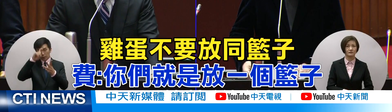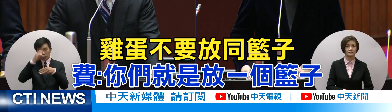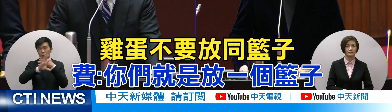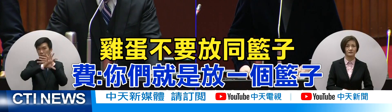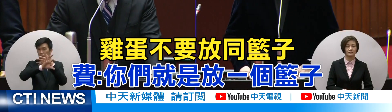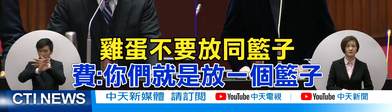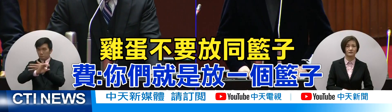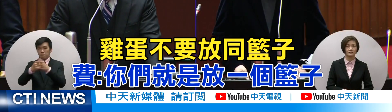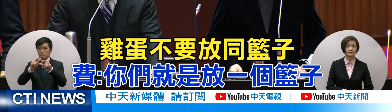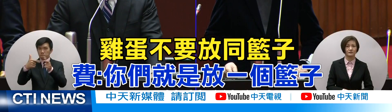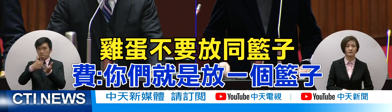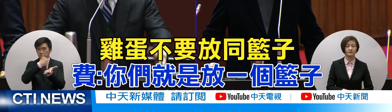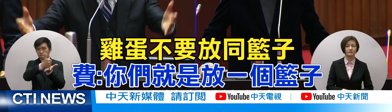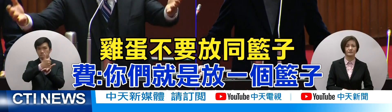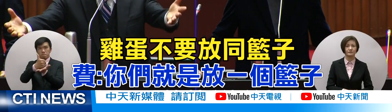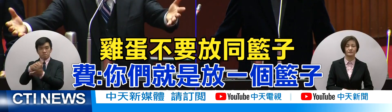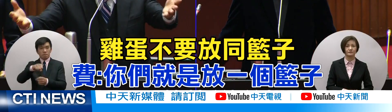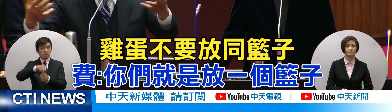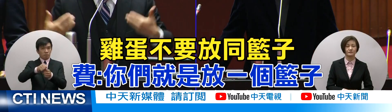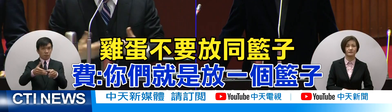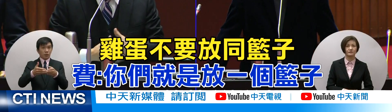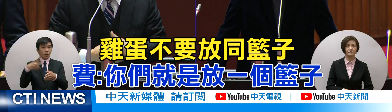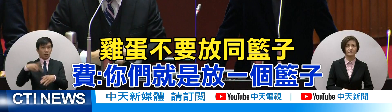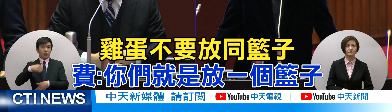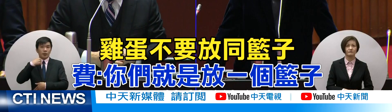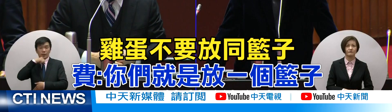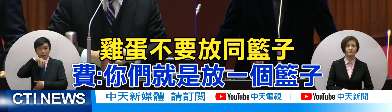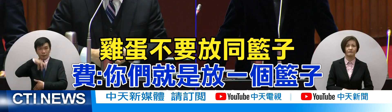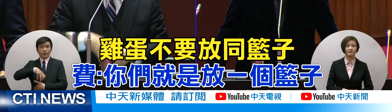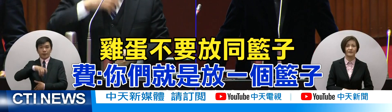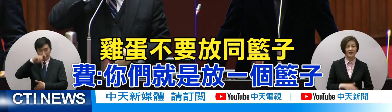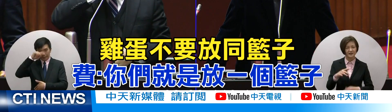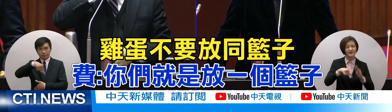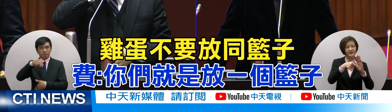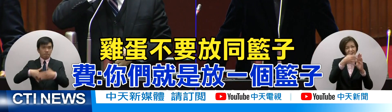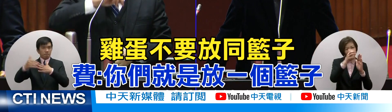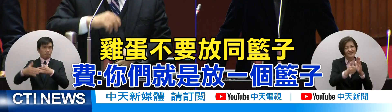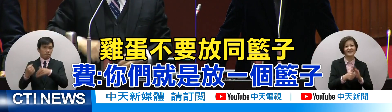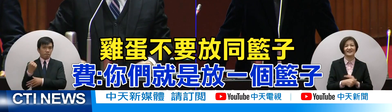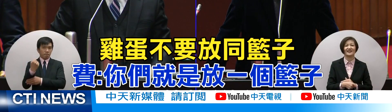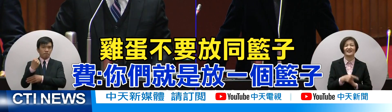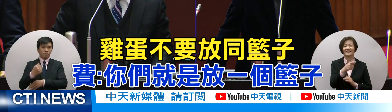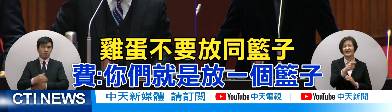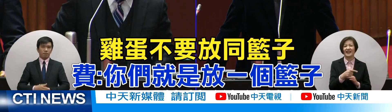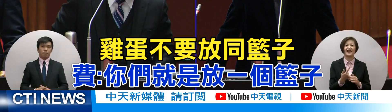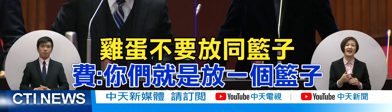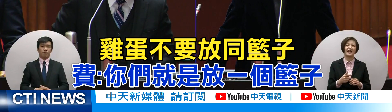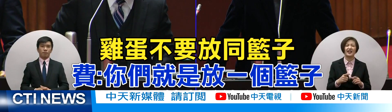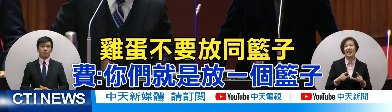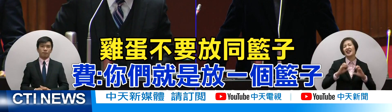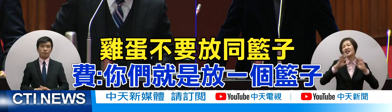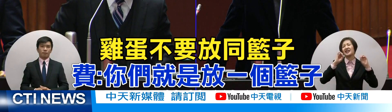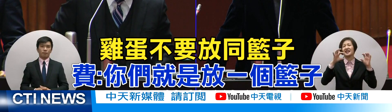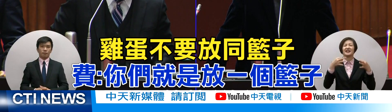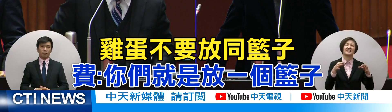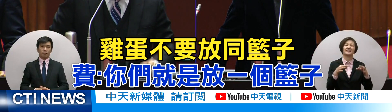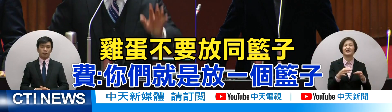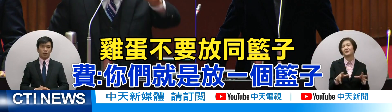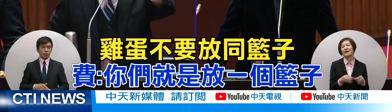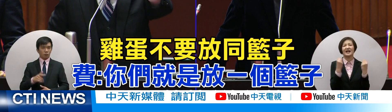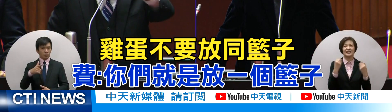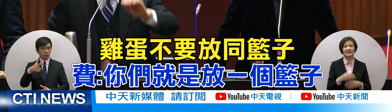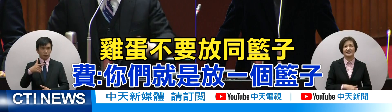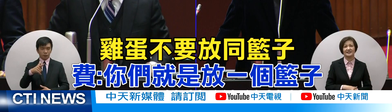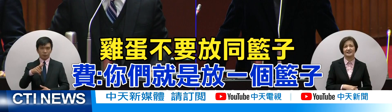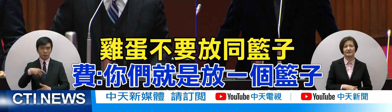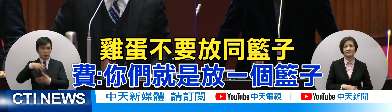国市场，并且国内大家也收听。 院长，院长，不要搞那些大内宣了。我请教一下， 没有，没有，没有，不